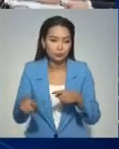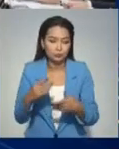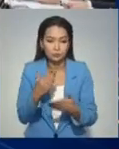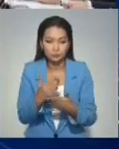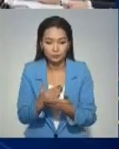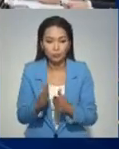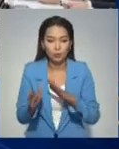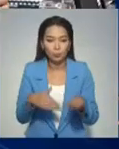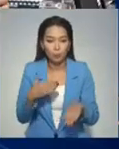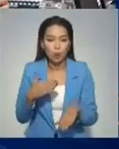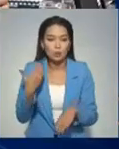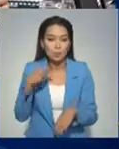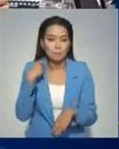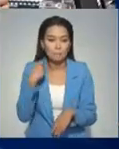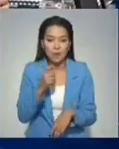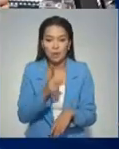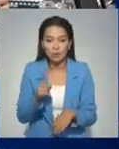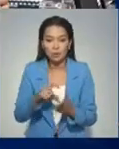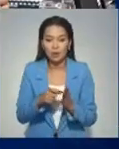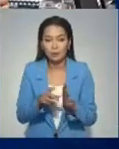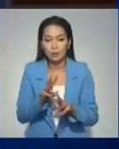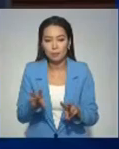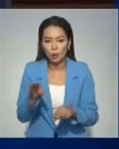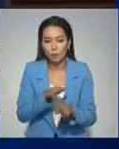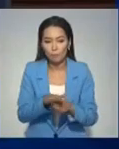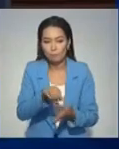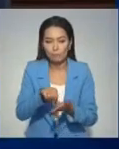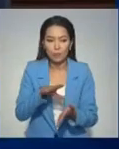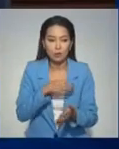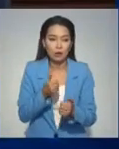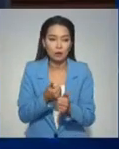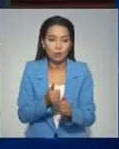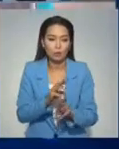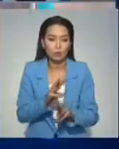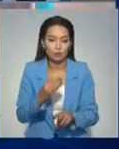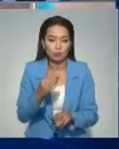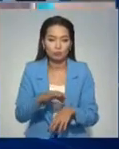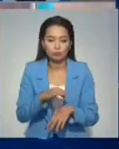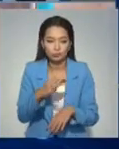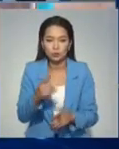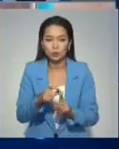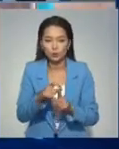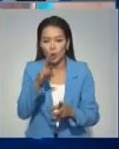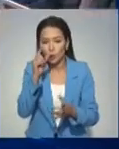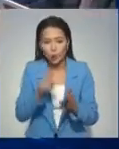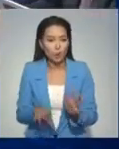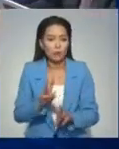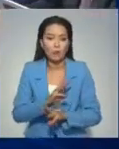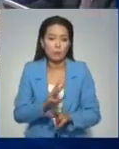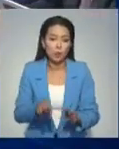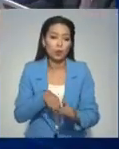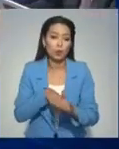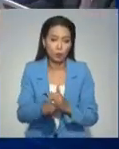критики президента Кабмин собрался в полном составе. Премьер Смаилов начал сурово. Он предложил неуверенным министрам уйти в